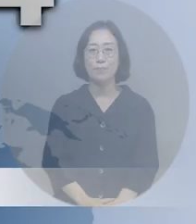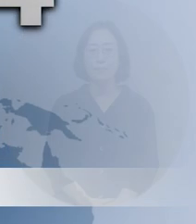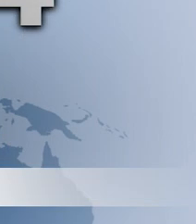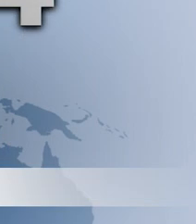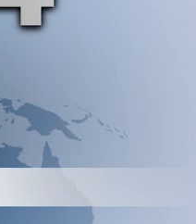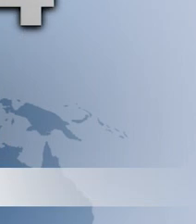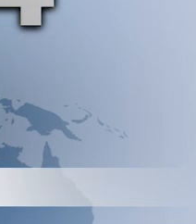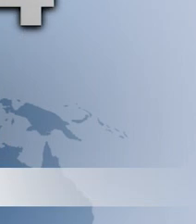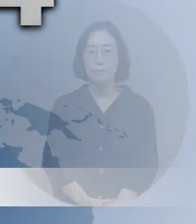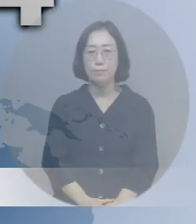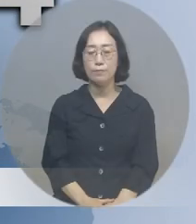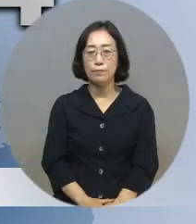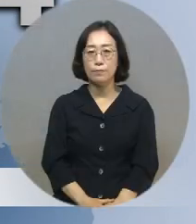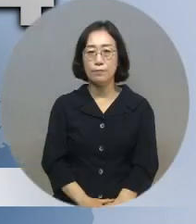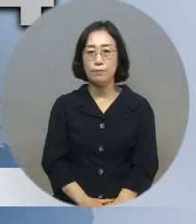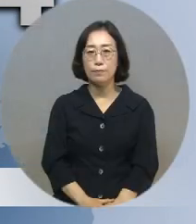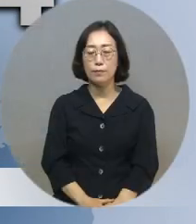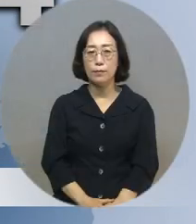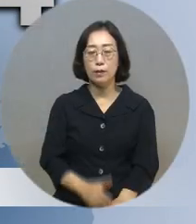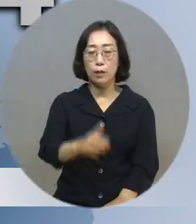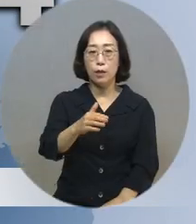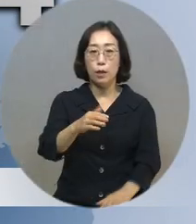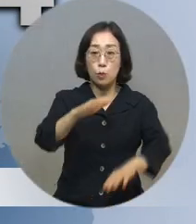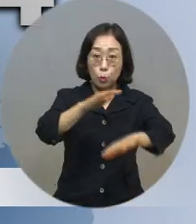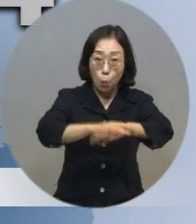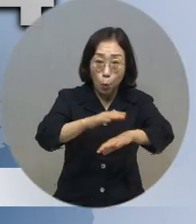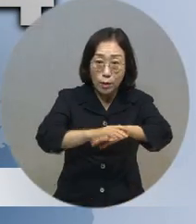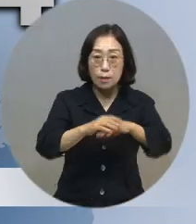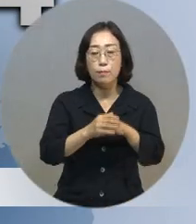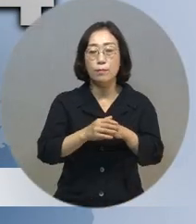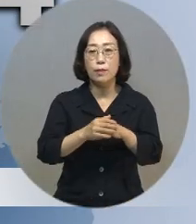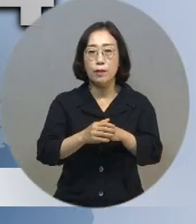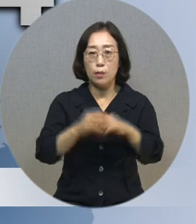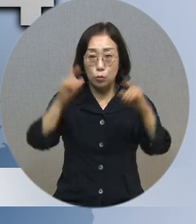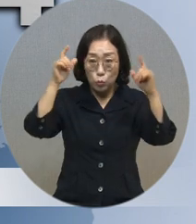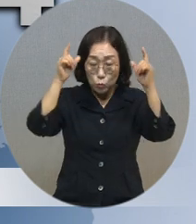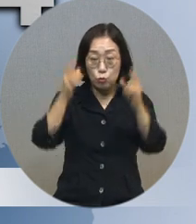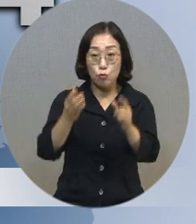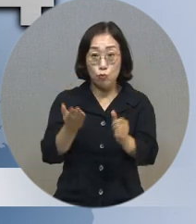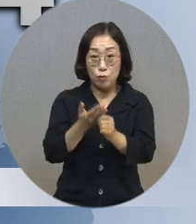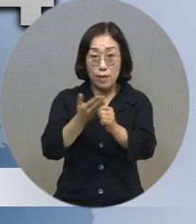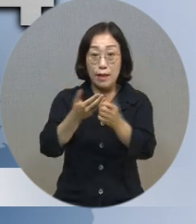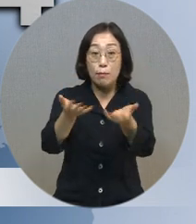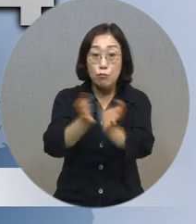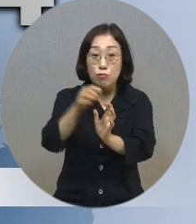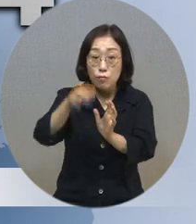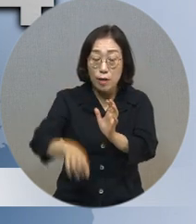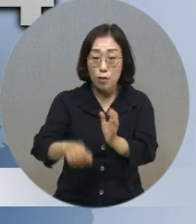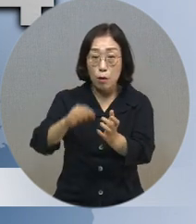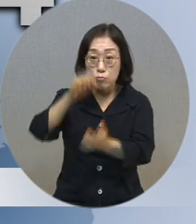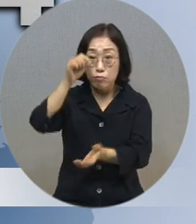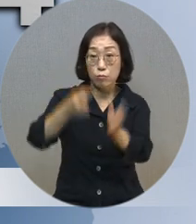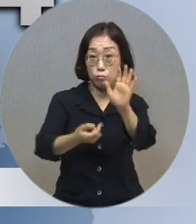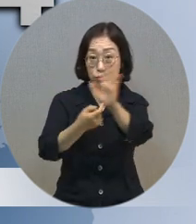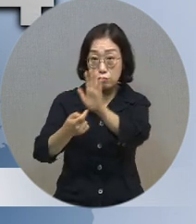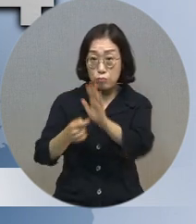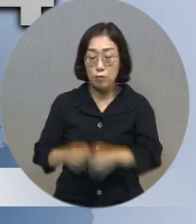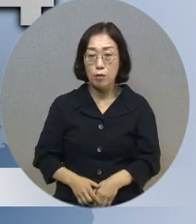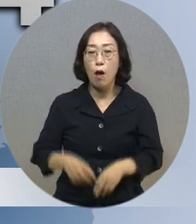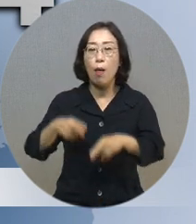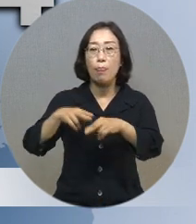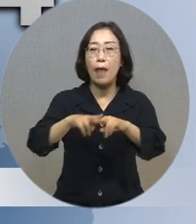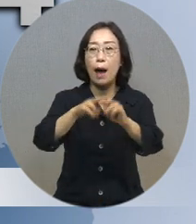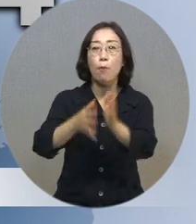정입니다 농림축산 부에서 공모한 대규모 스마트 창업 단지 사업에 전북 남원시가